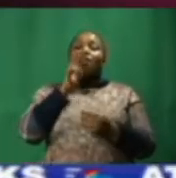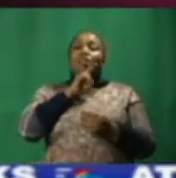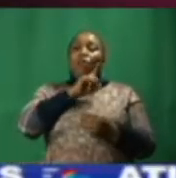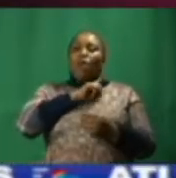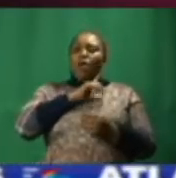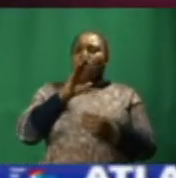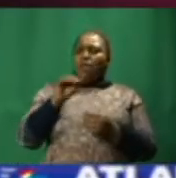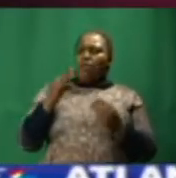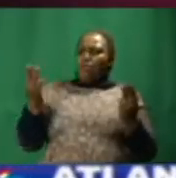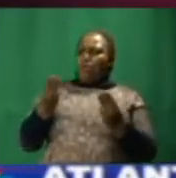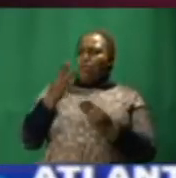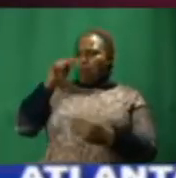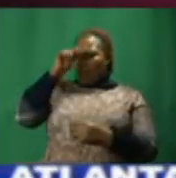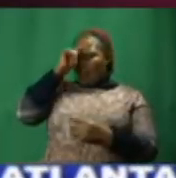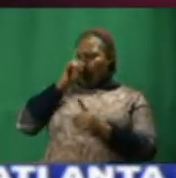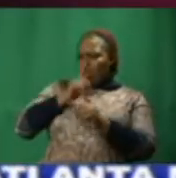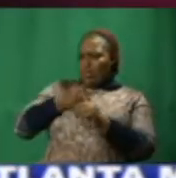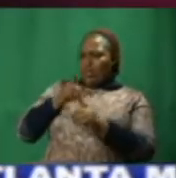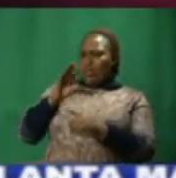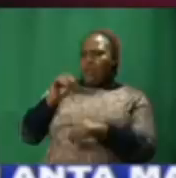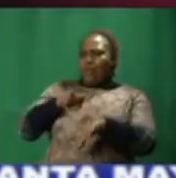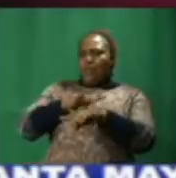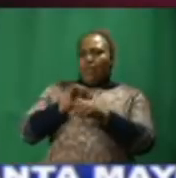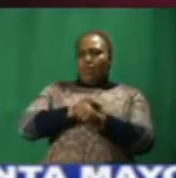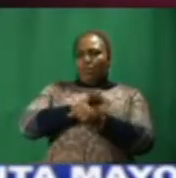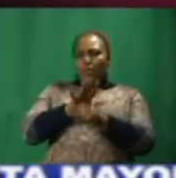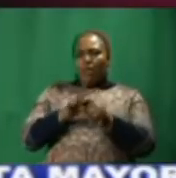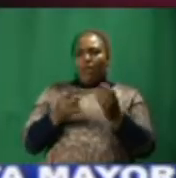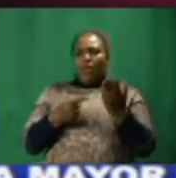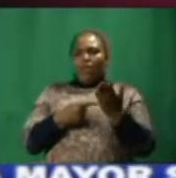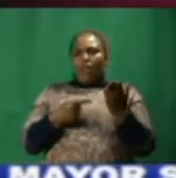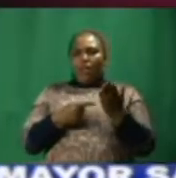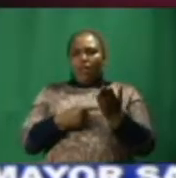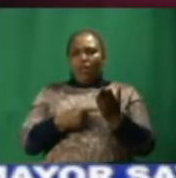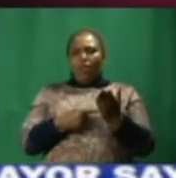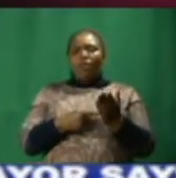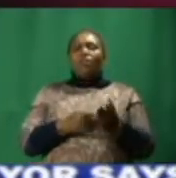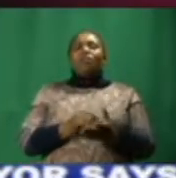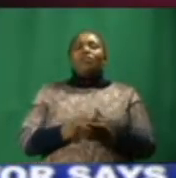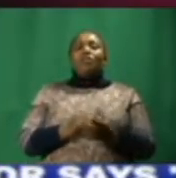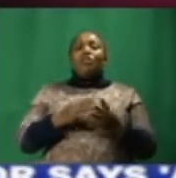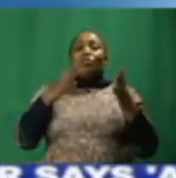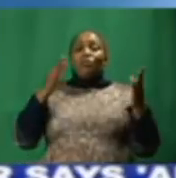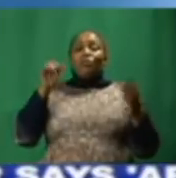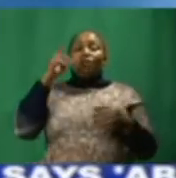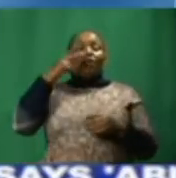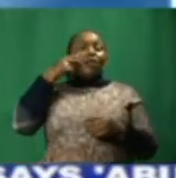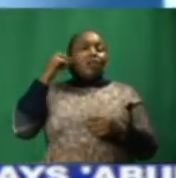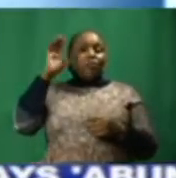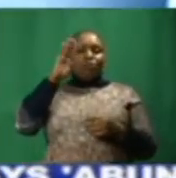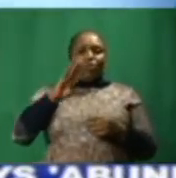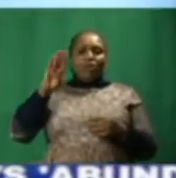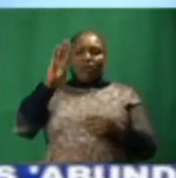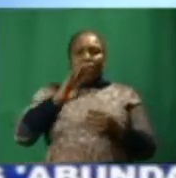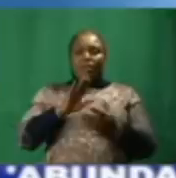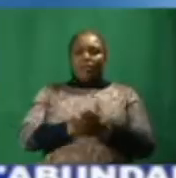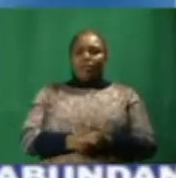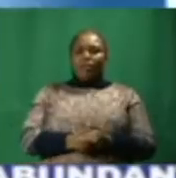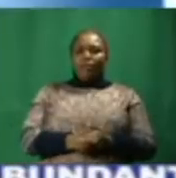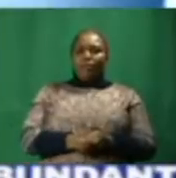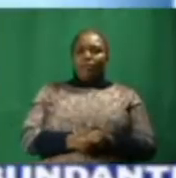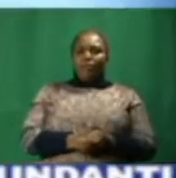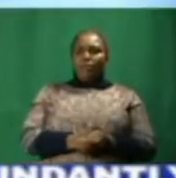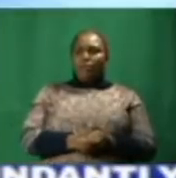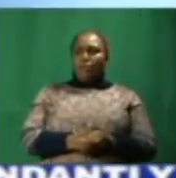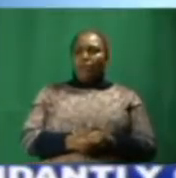nebantu labasolakala ukuthi banemkhuhlane we-COVID-19 edolobheni elikhulu lase-Gaborone. Labantu lebe